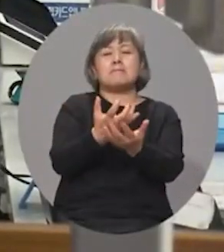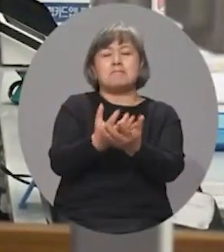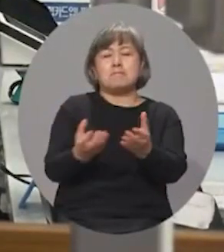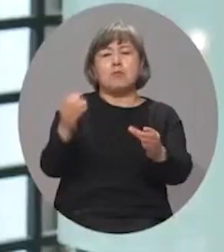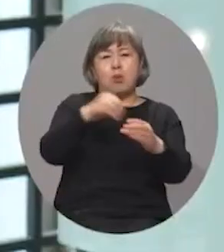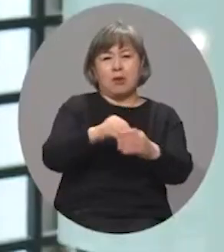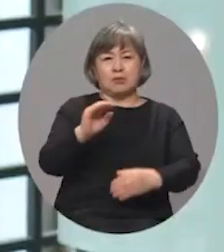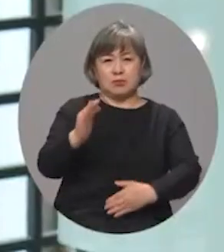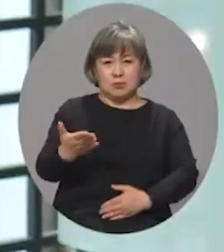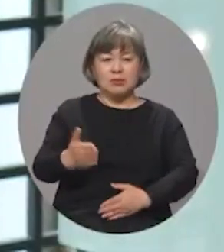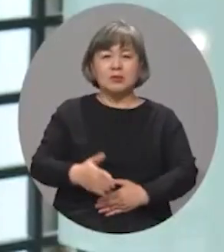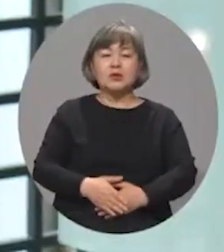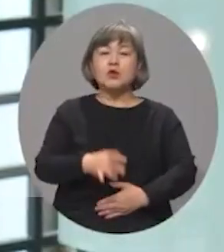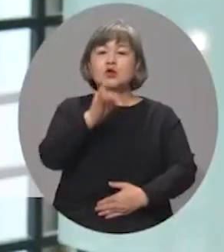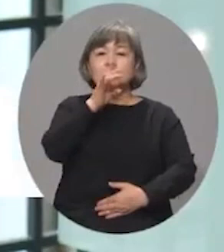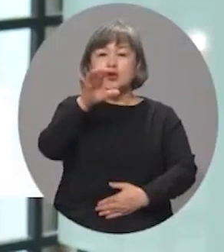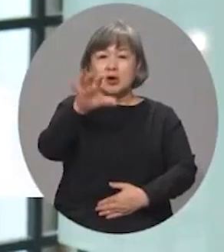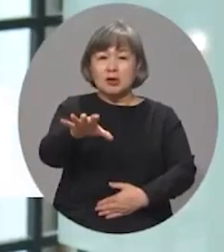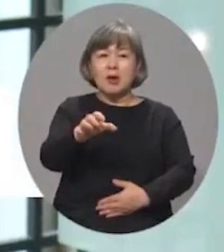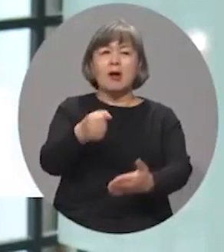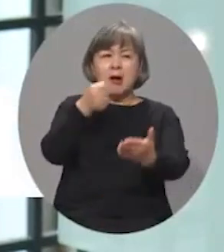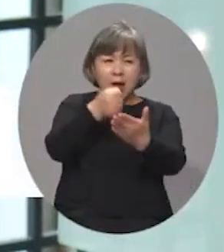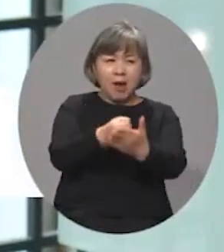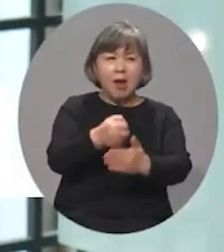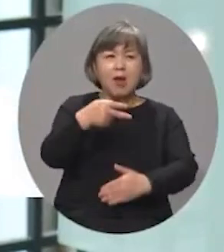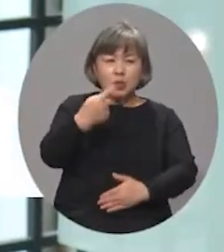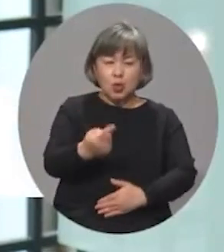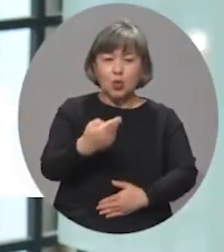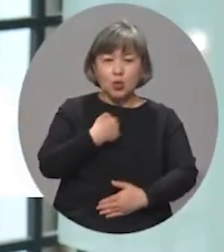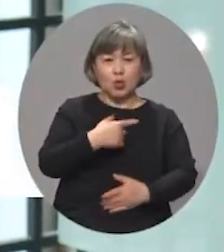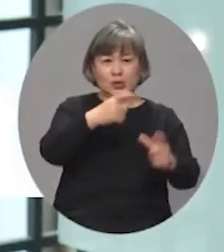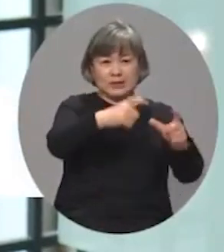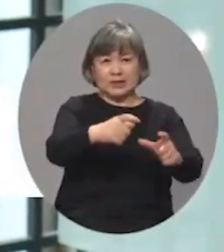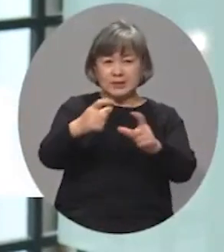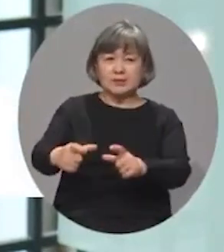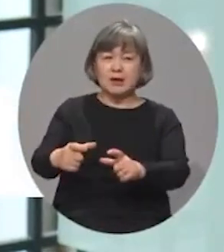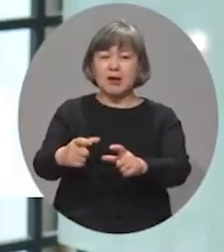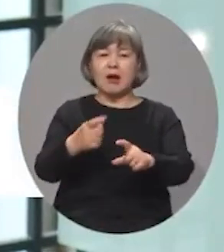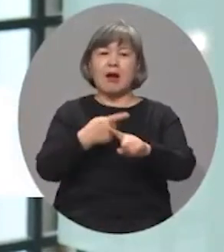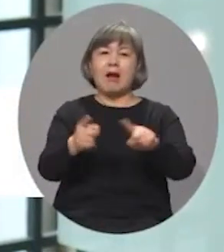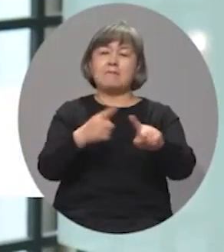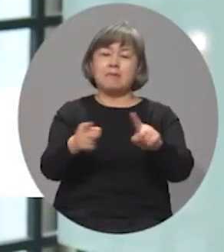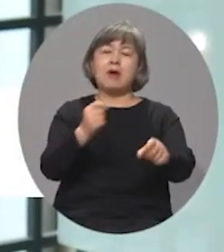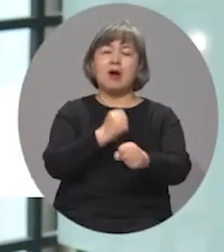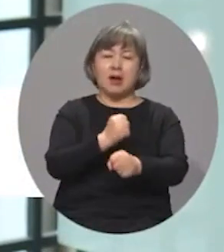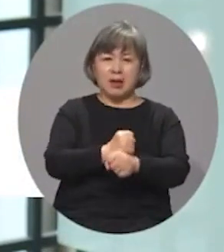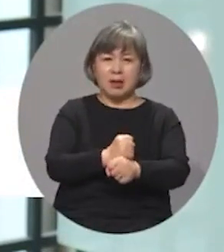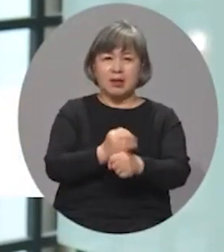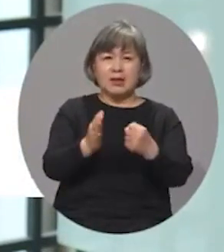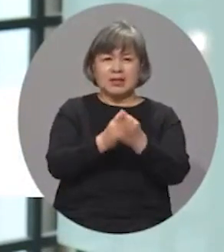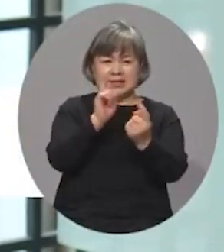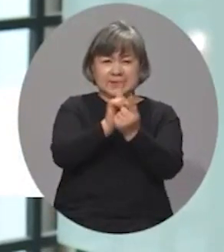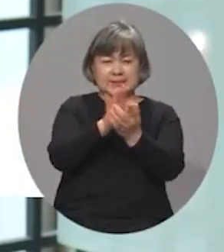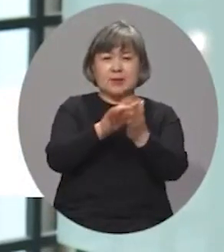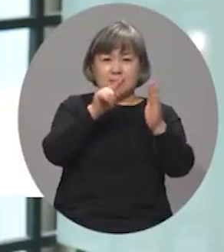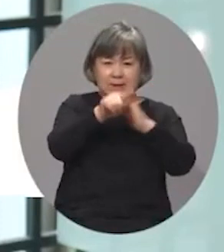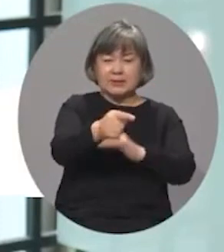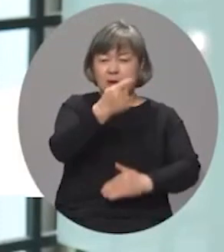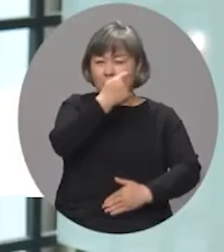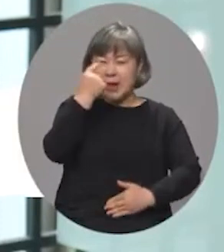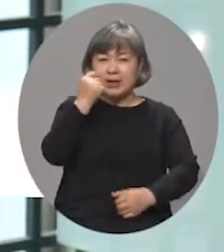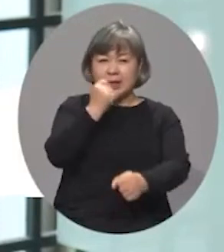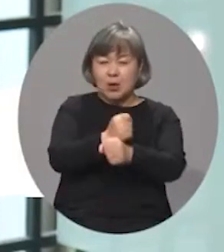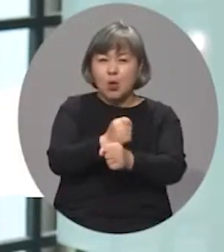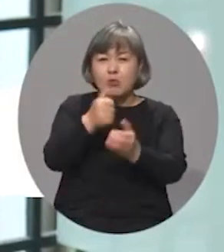활용됐습니다. 중앙에서 지정해서 하더라도 우리 자체적으로 그 감정평가를 할 겁니다. 직접 가서 확인하고